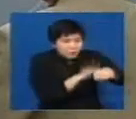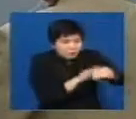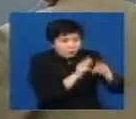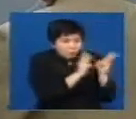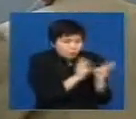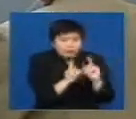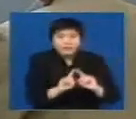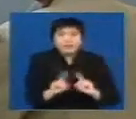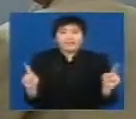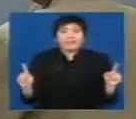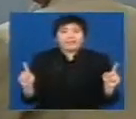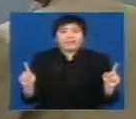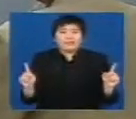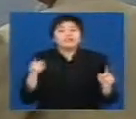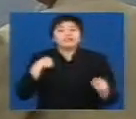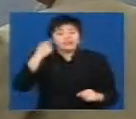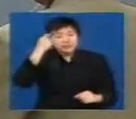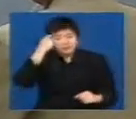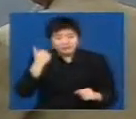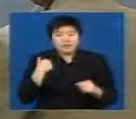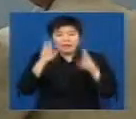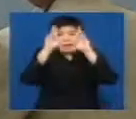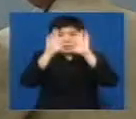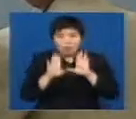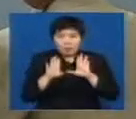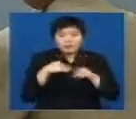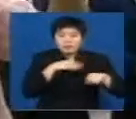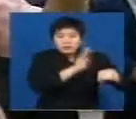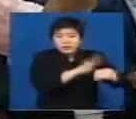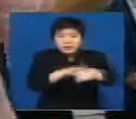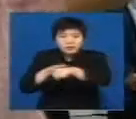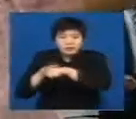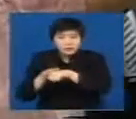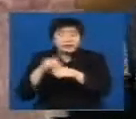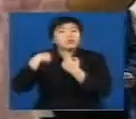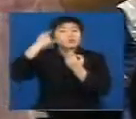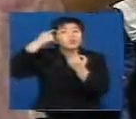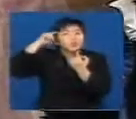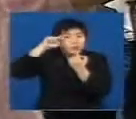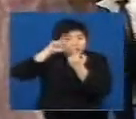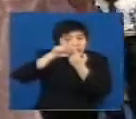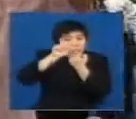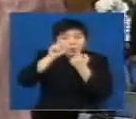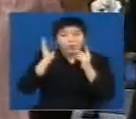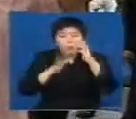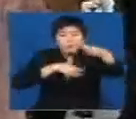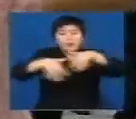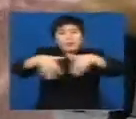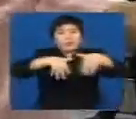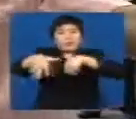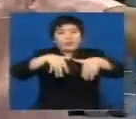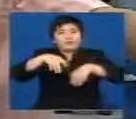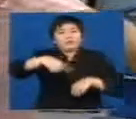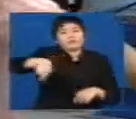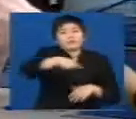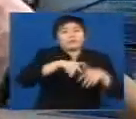ะอันนี้นะครับเป็นระบบเป็นเน็ตเวิร์กของมันเลยนะฮะนะครับโดยมุ่งเน้นไปที่ประชาชนที ่ เอาถึงประ